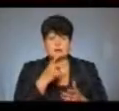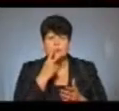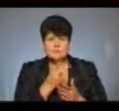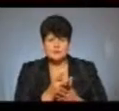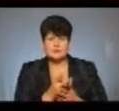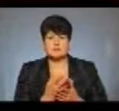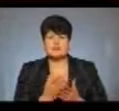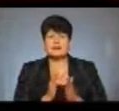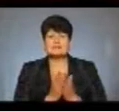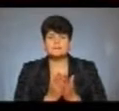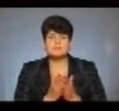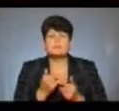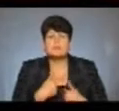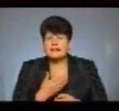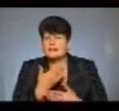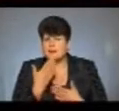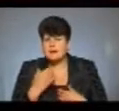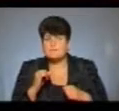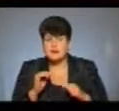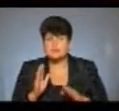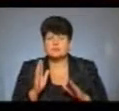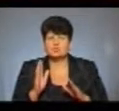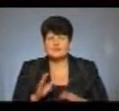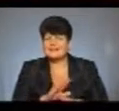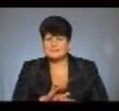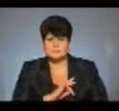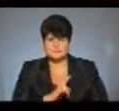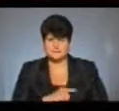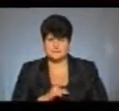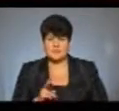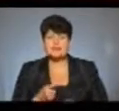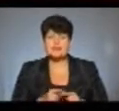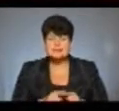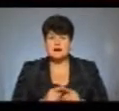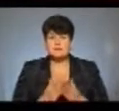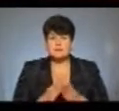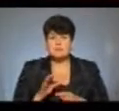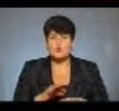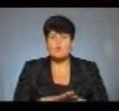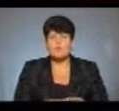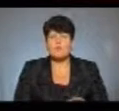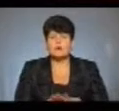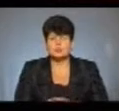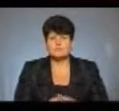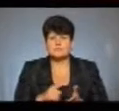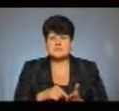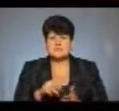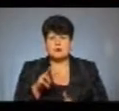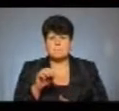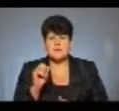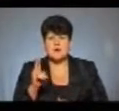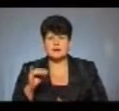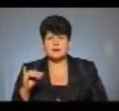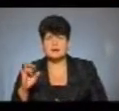збірку «Ми не маємо права не бути сильними». Ця книга – історія перебування автора в полоні у місті Макіївка Донецької